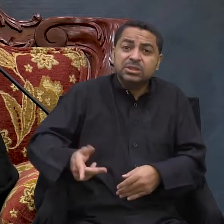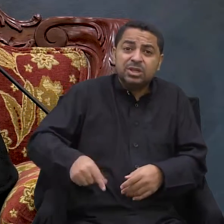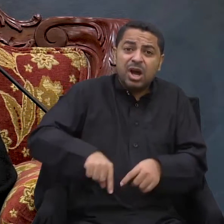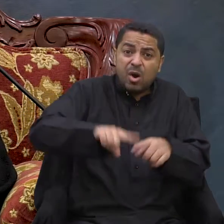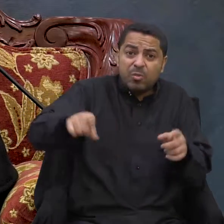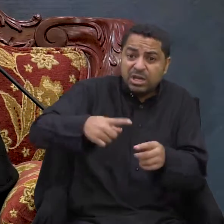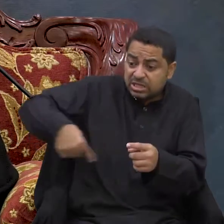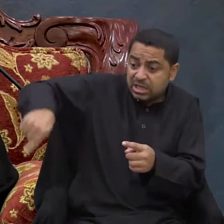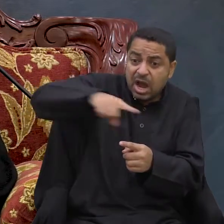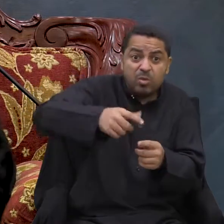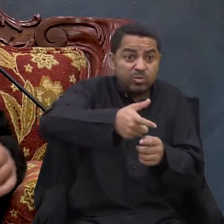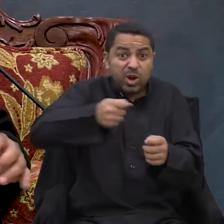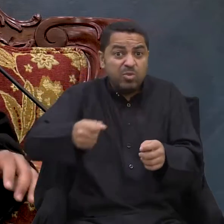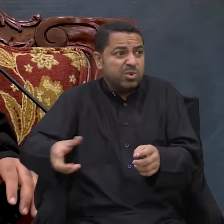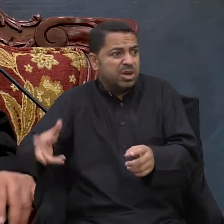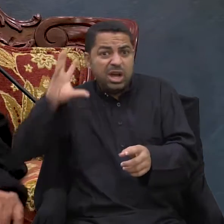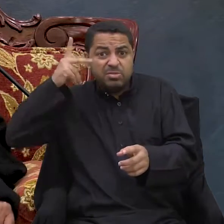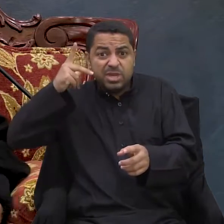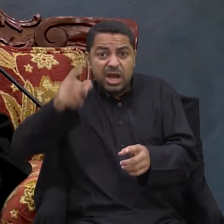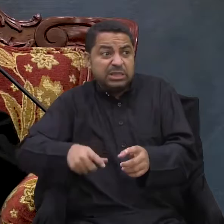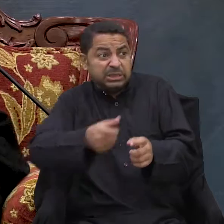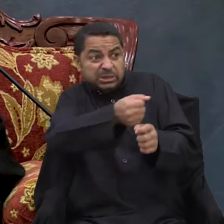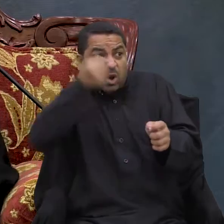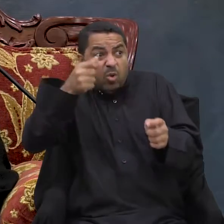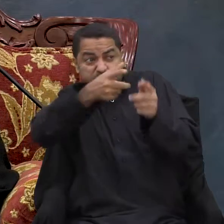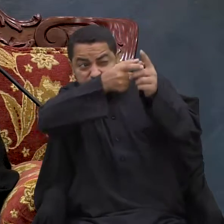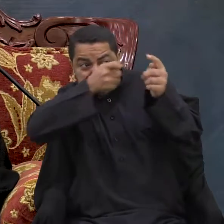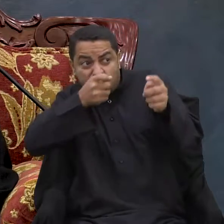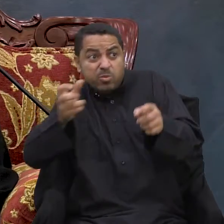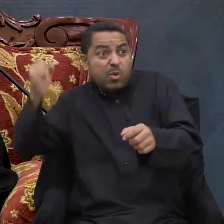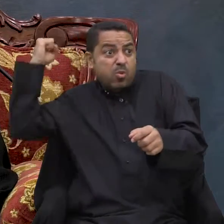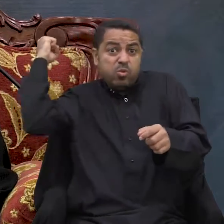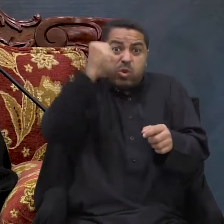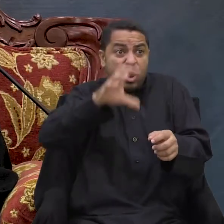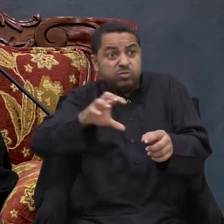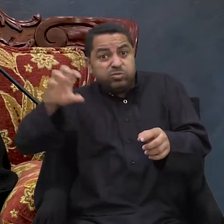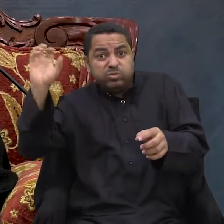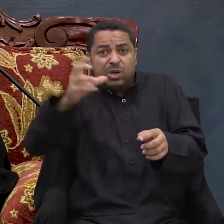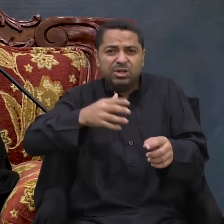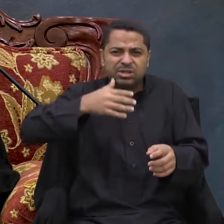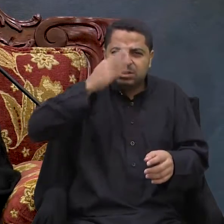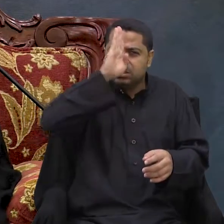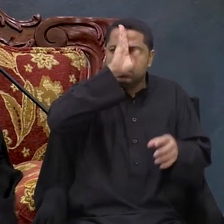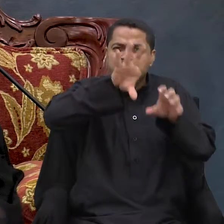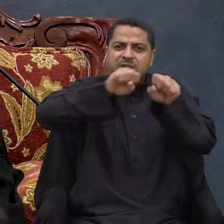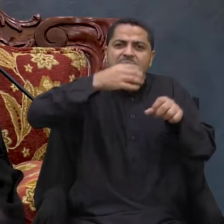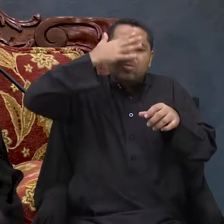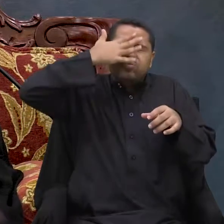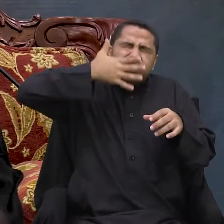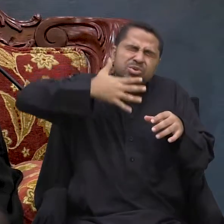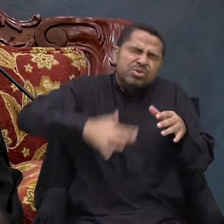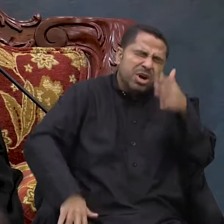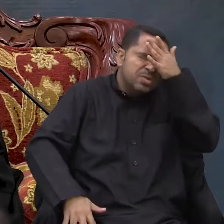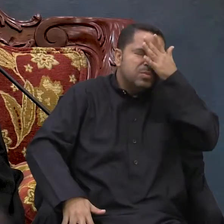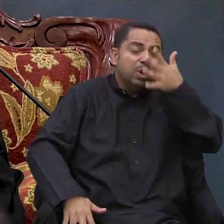كل منهم يضرب الحسين بما يقدر عليه. فنزفت دماء